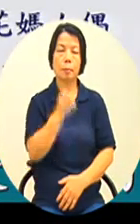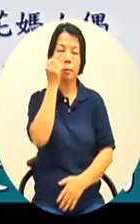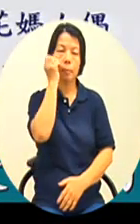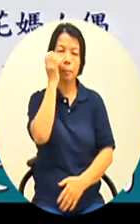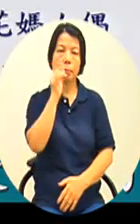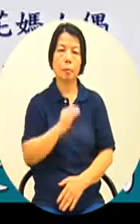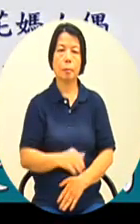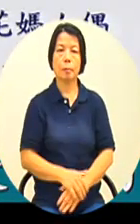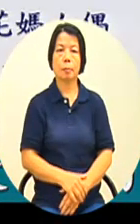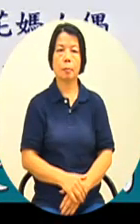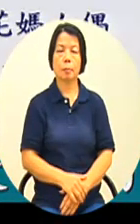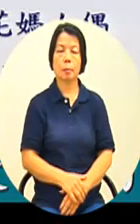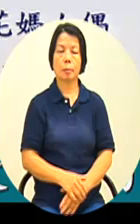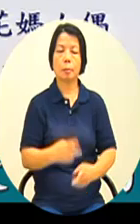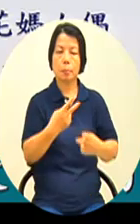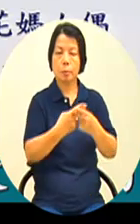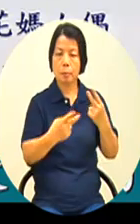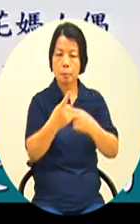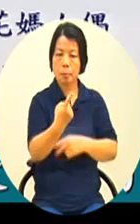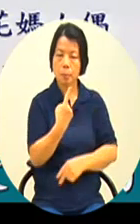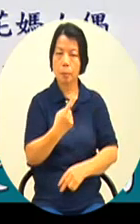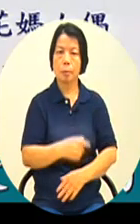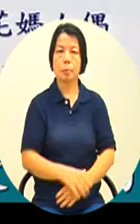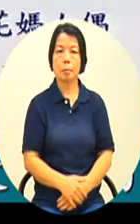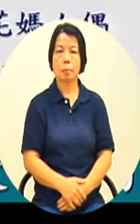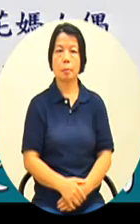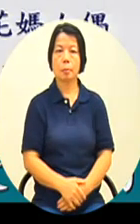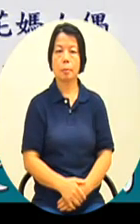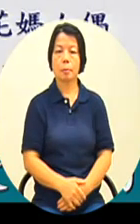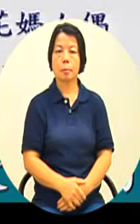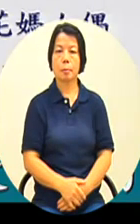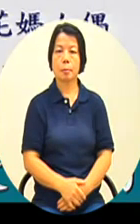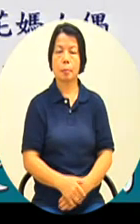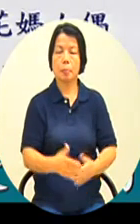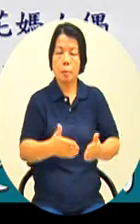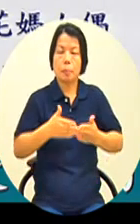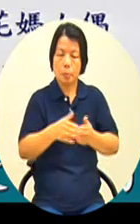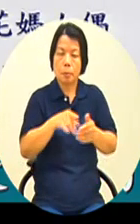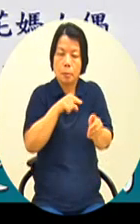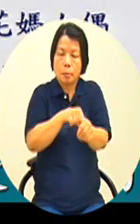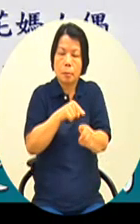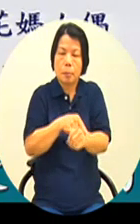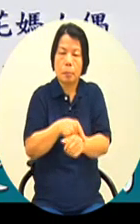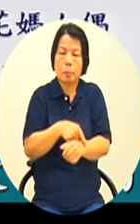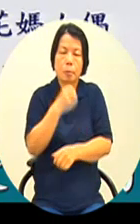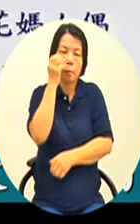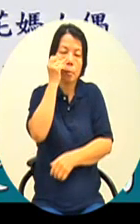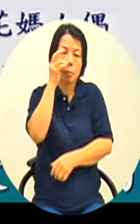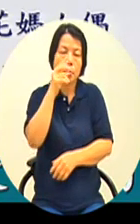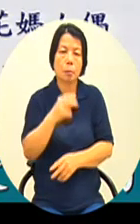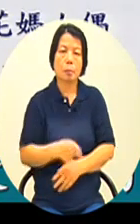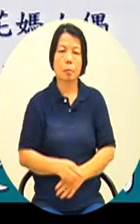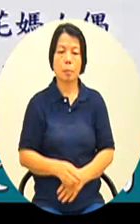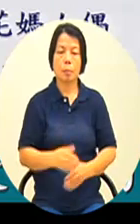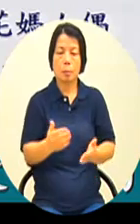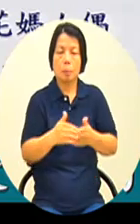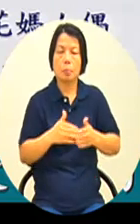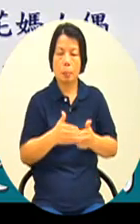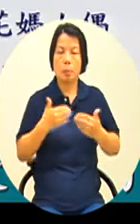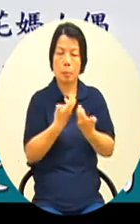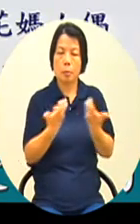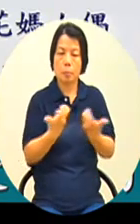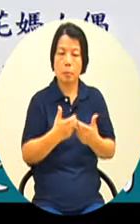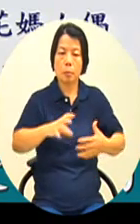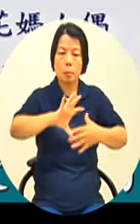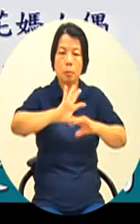给他讲是客源。哪边刺激这个观光客源，刺激咱的分国内内